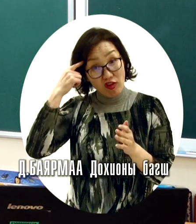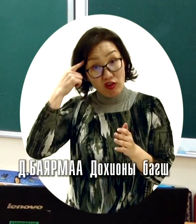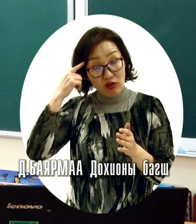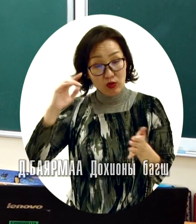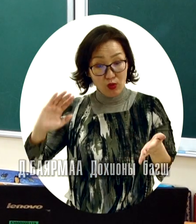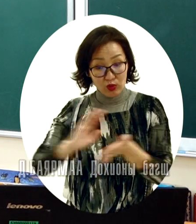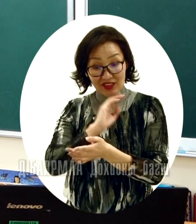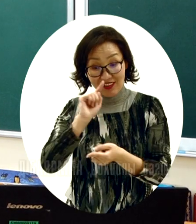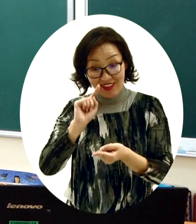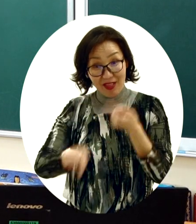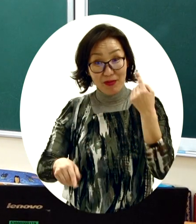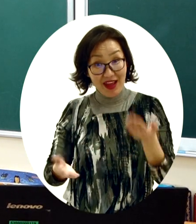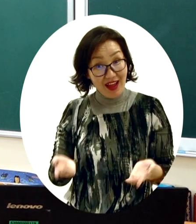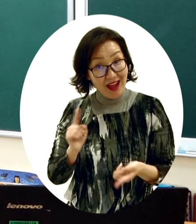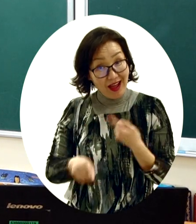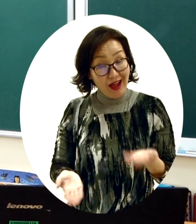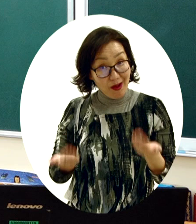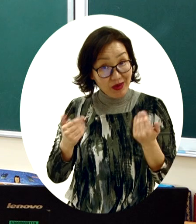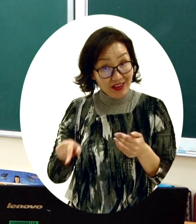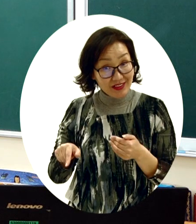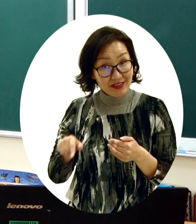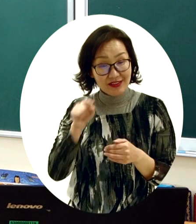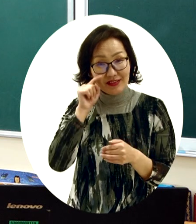Ойлгоход хялбар байна.